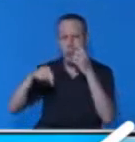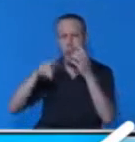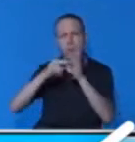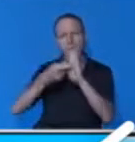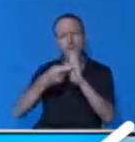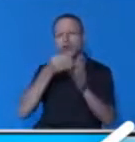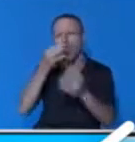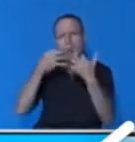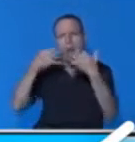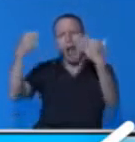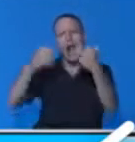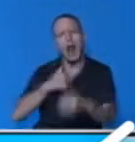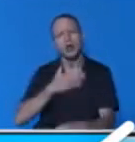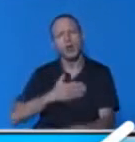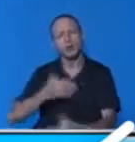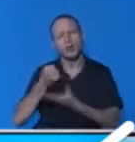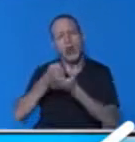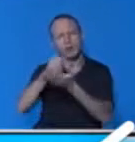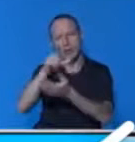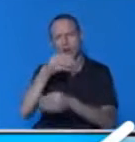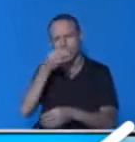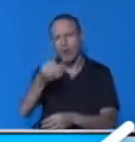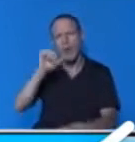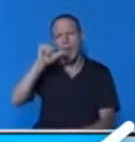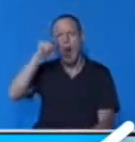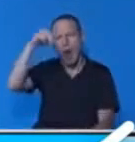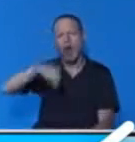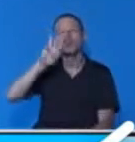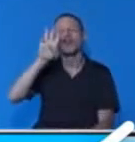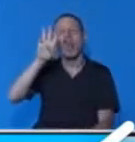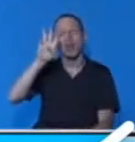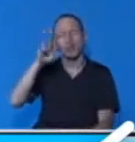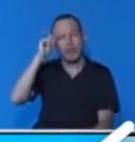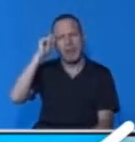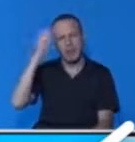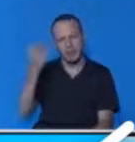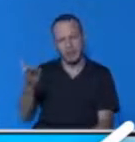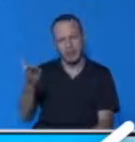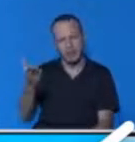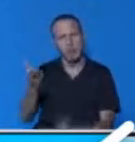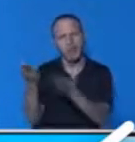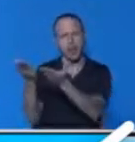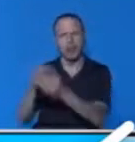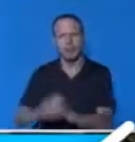שאלות מהקהל, אז אני רוצה להציג לך שאלה מאת אלון שטיינהולץ מתל אביב,